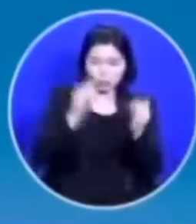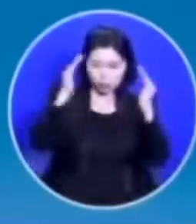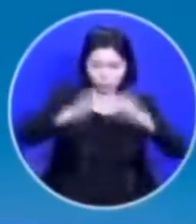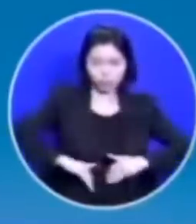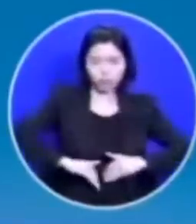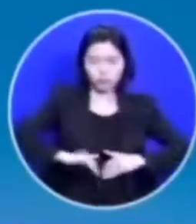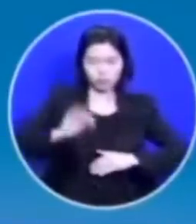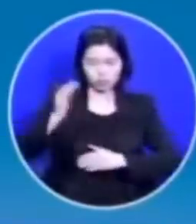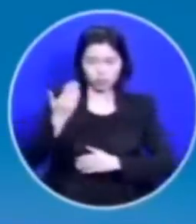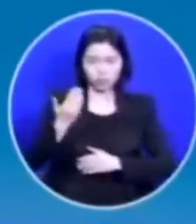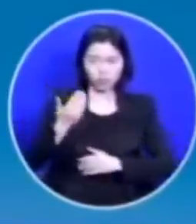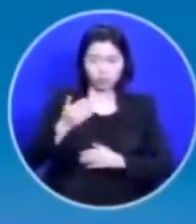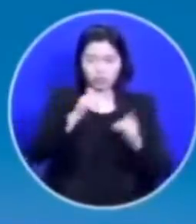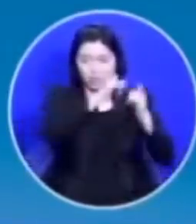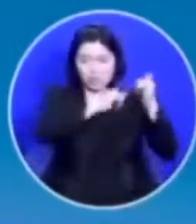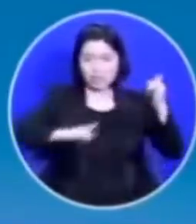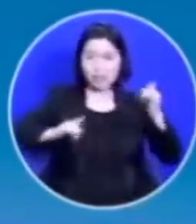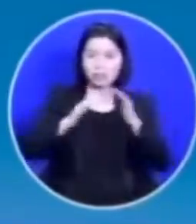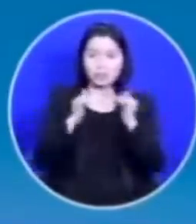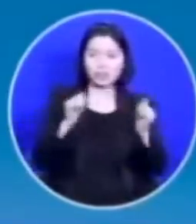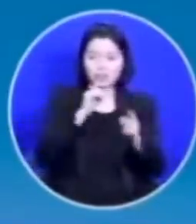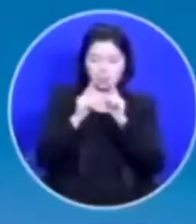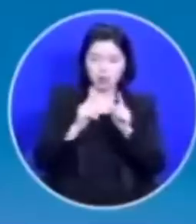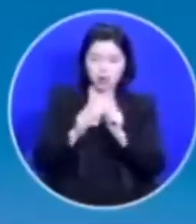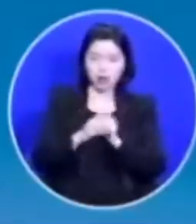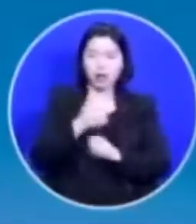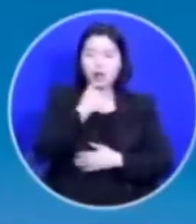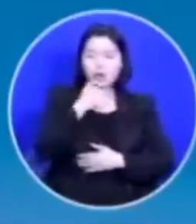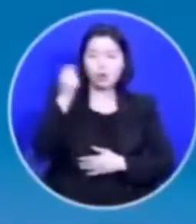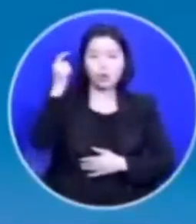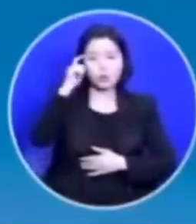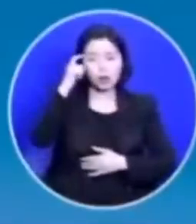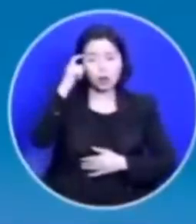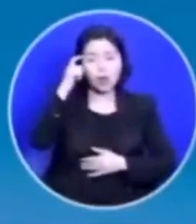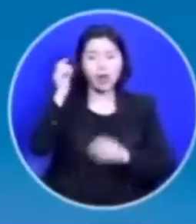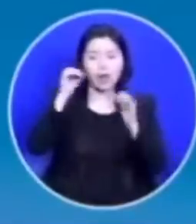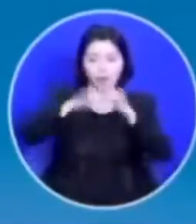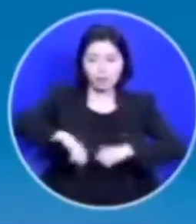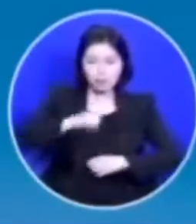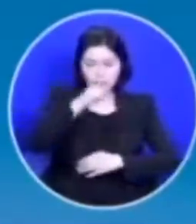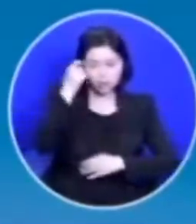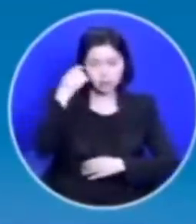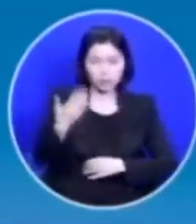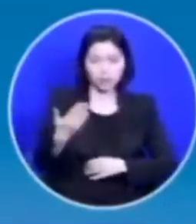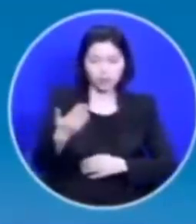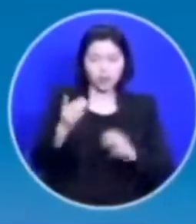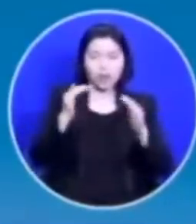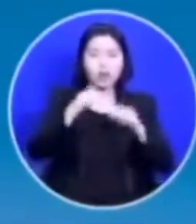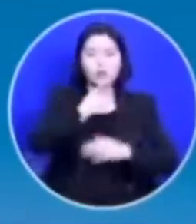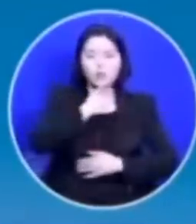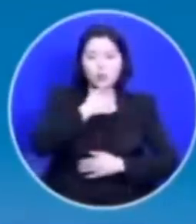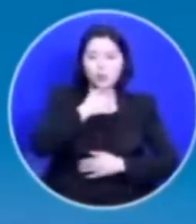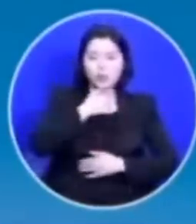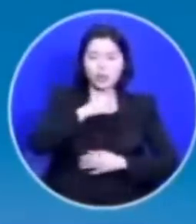겁니다 역사가들은 이야기합니다 로마가 왜 망했네 나 로마는